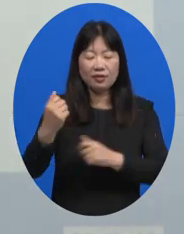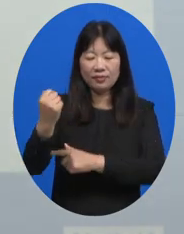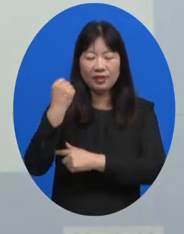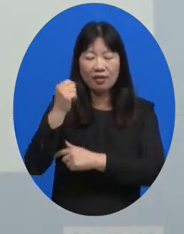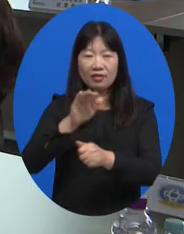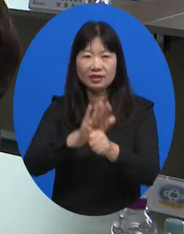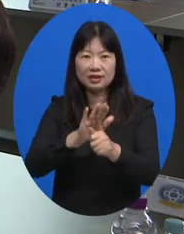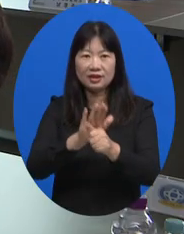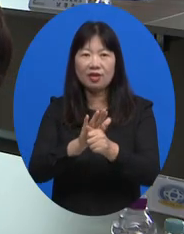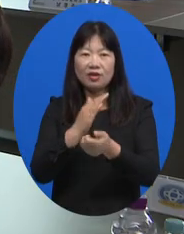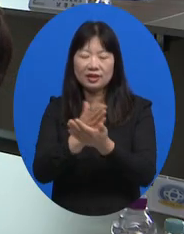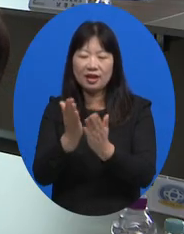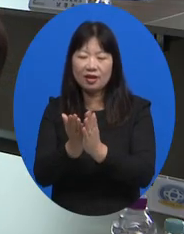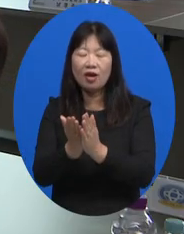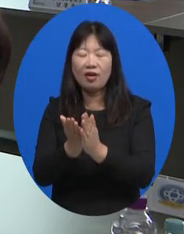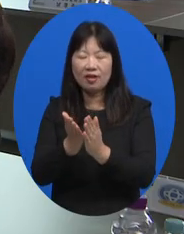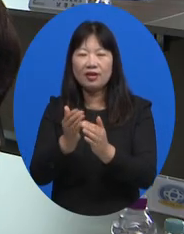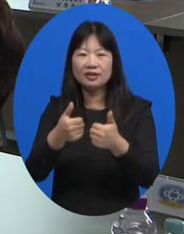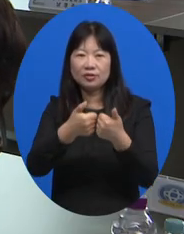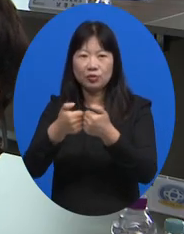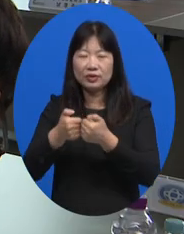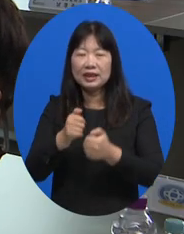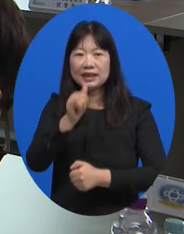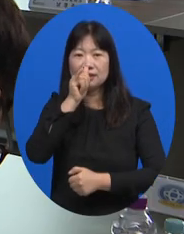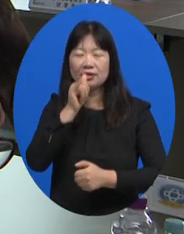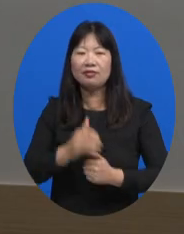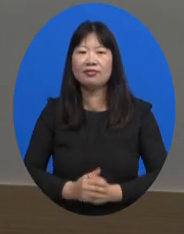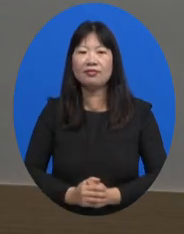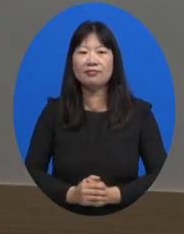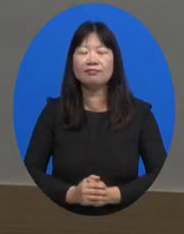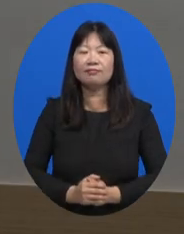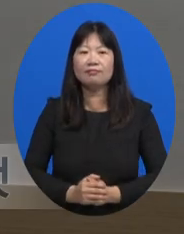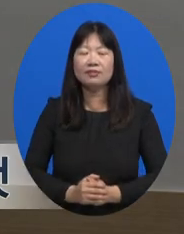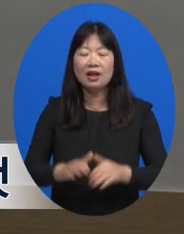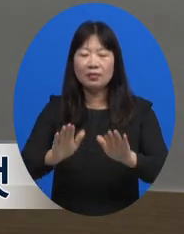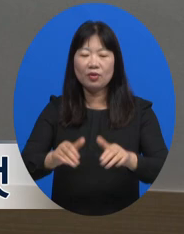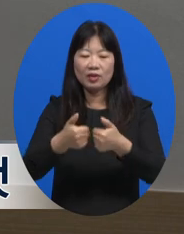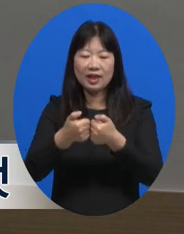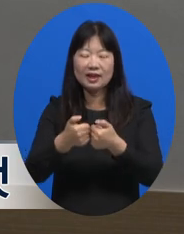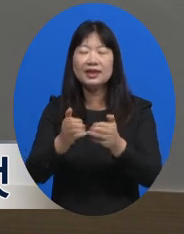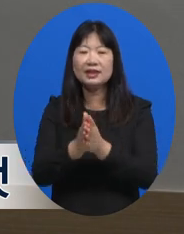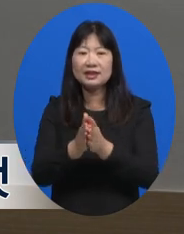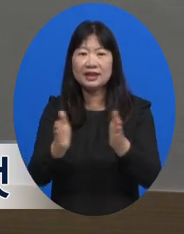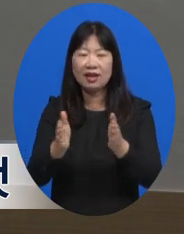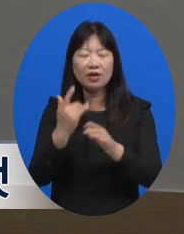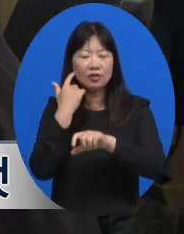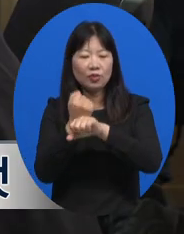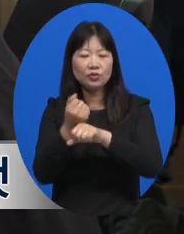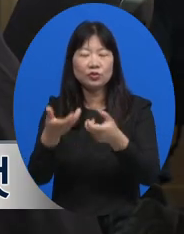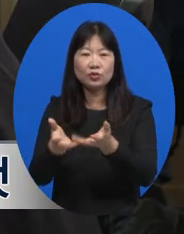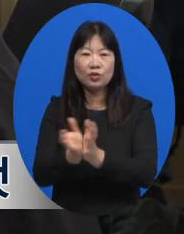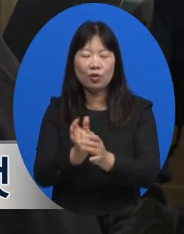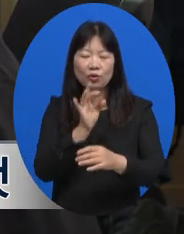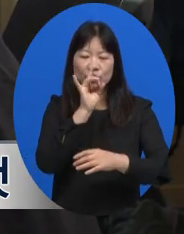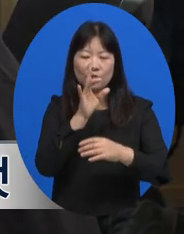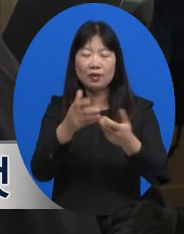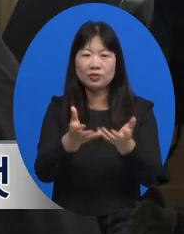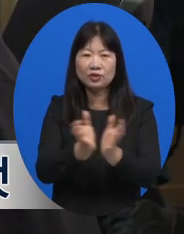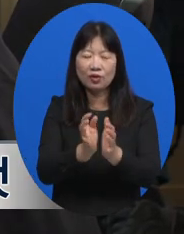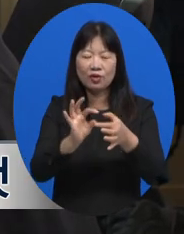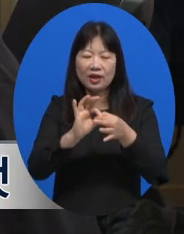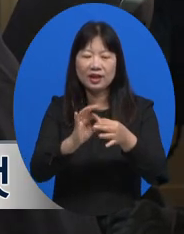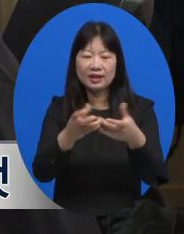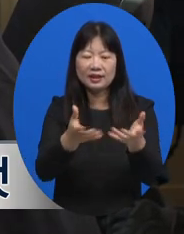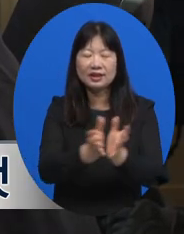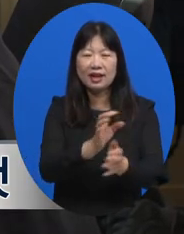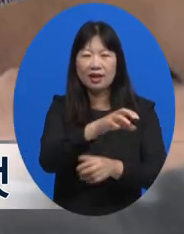위한 지원 방향 등 다양한 방향에서 논의가 이어졌습니다. 경기도는 이번 회의를 시작으로 연구소, 중앙부처, 관계기관